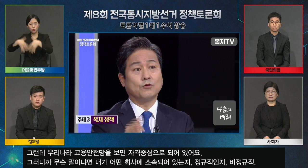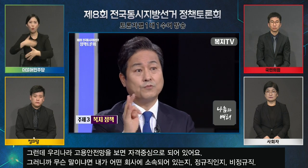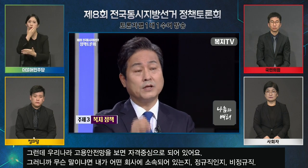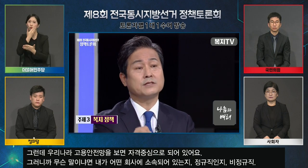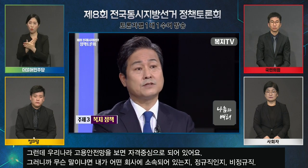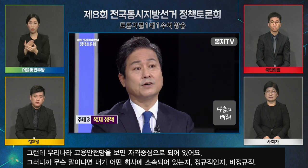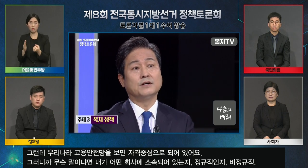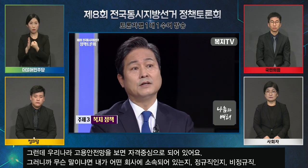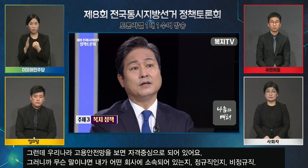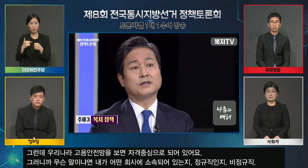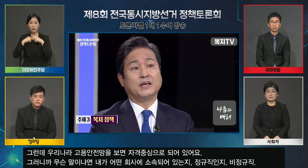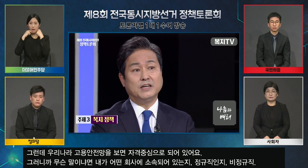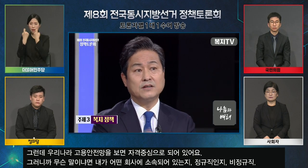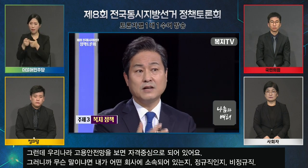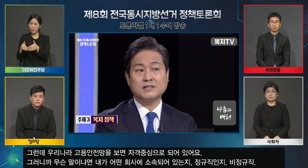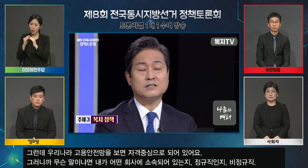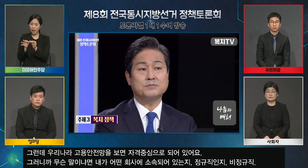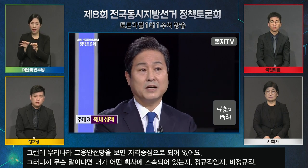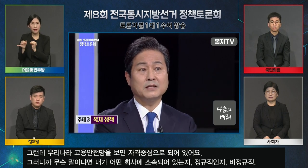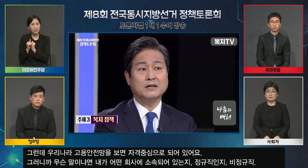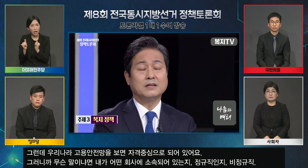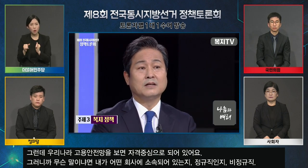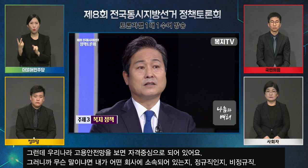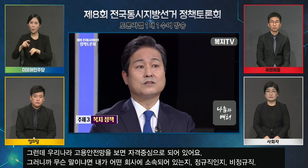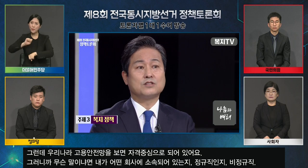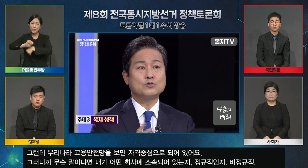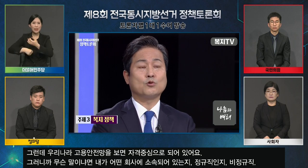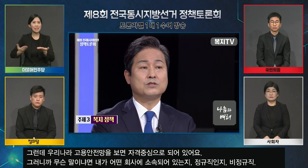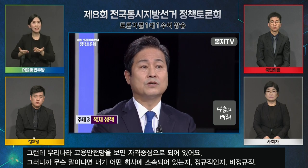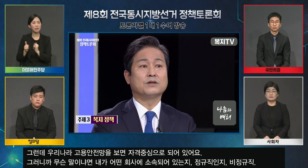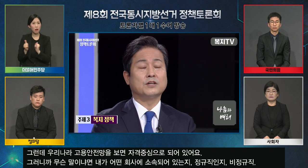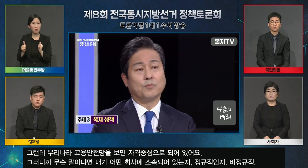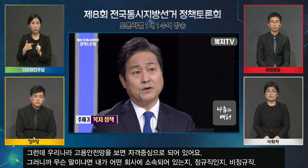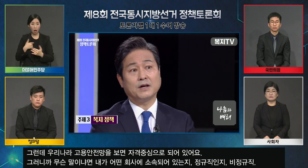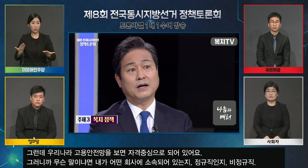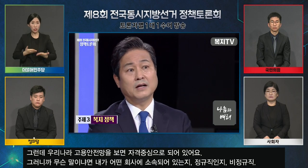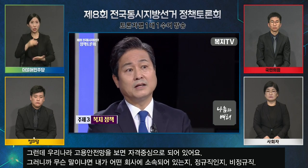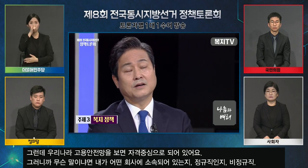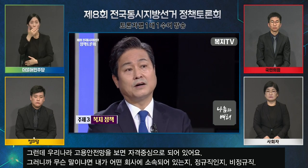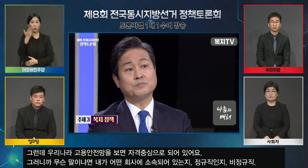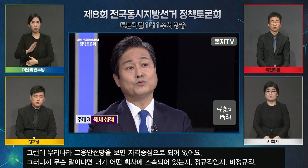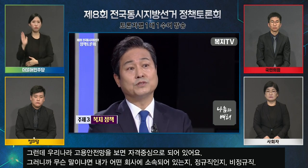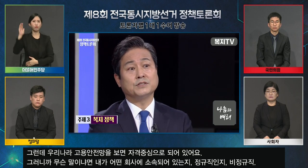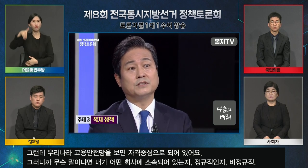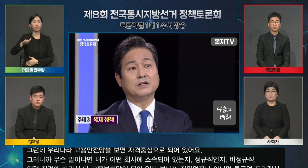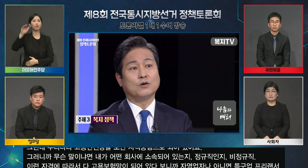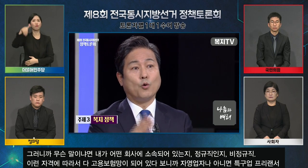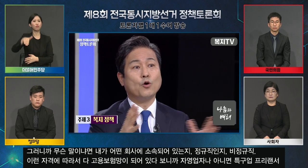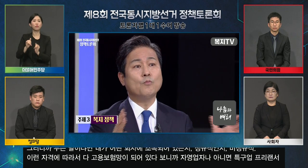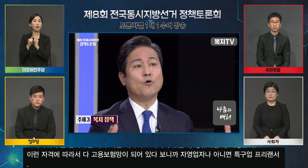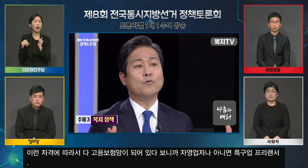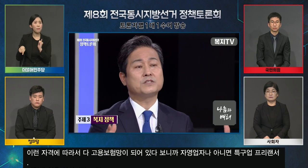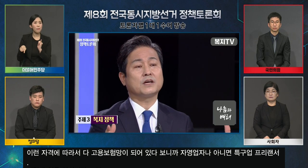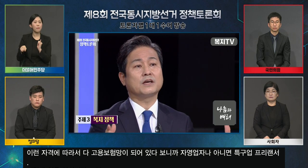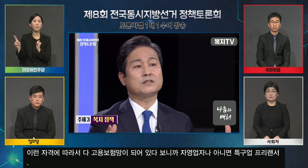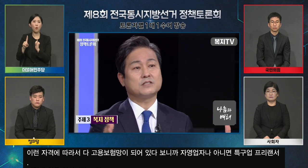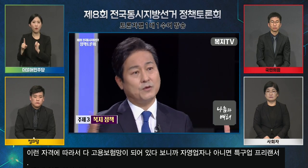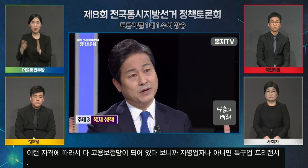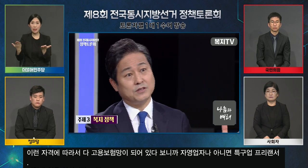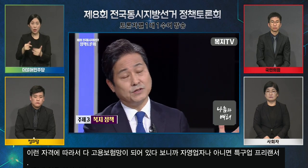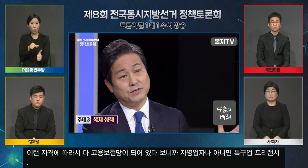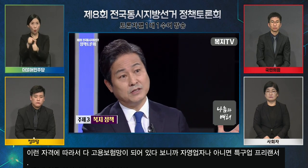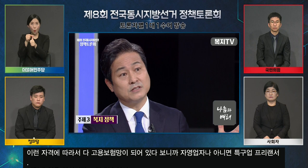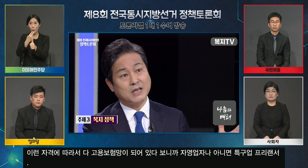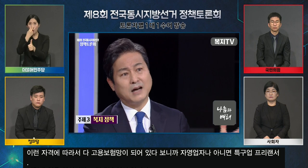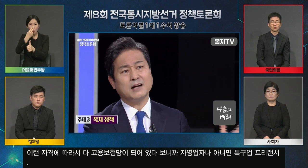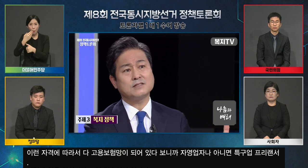특고 프리랜서 이렇게 일을 하시지만 그런 전속성이 없거나 한 분들은 고용보험 체계에서